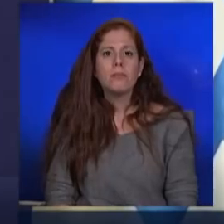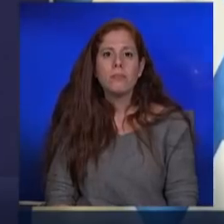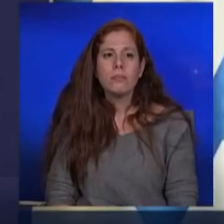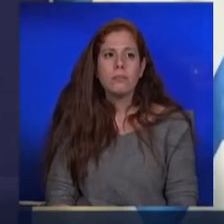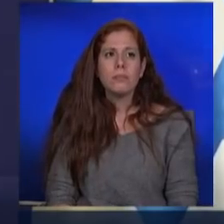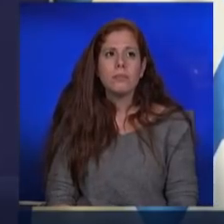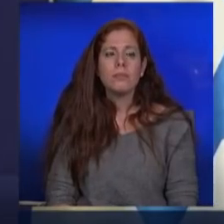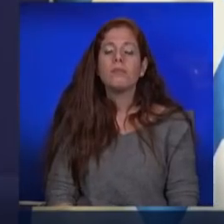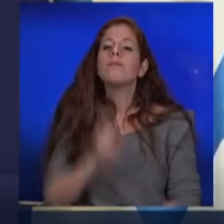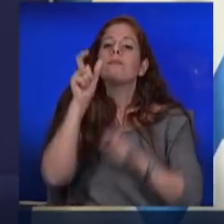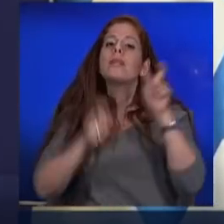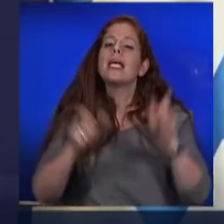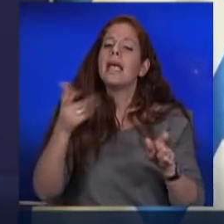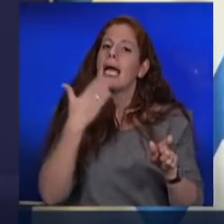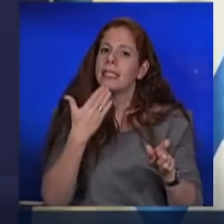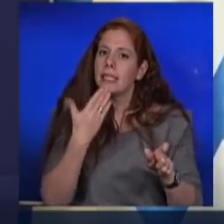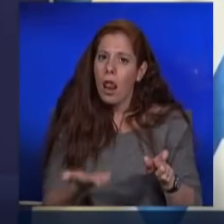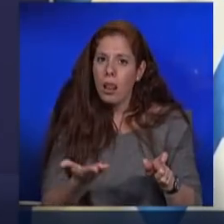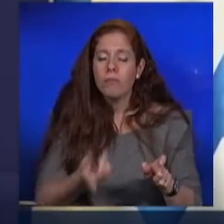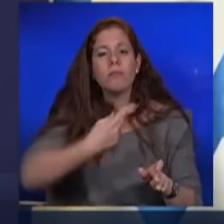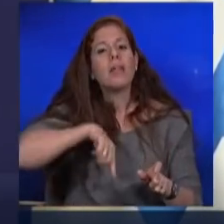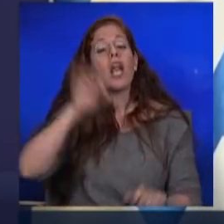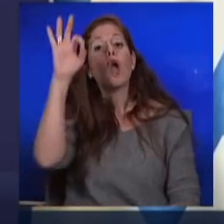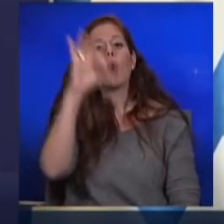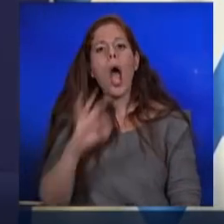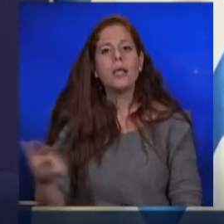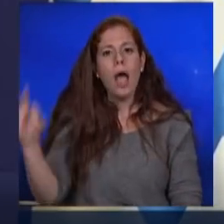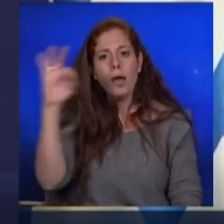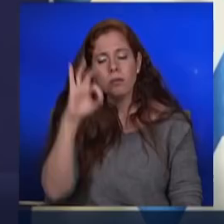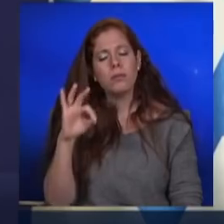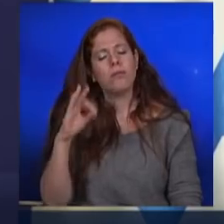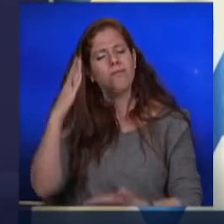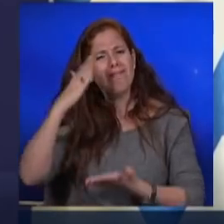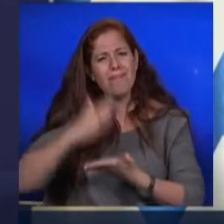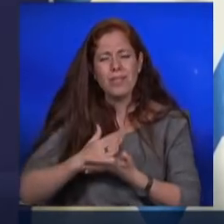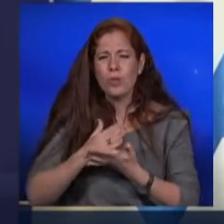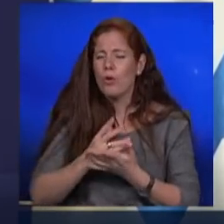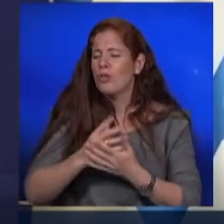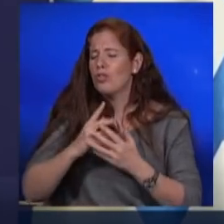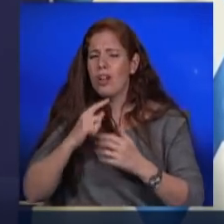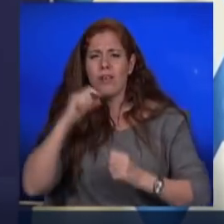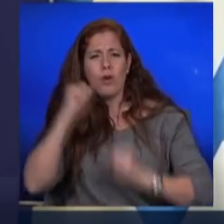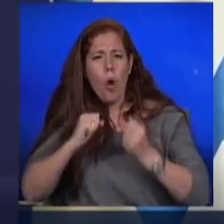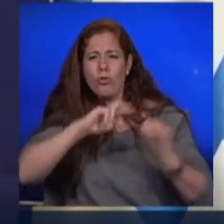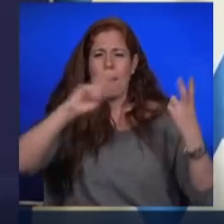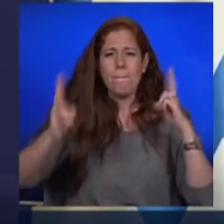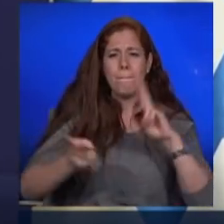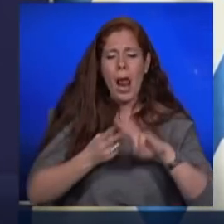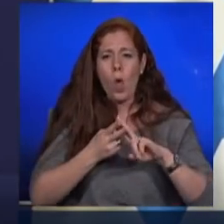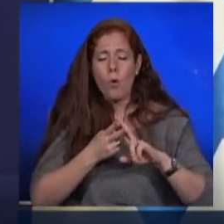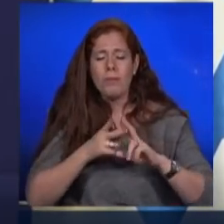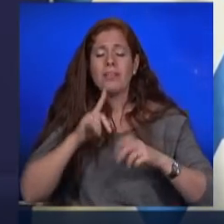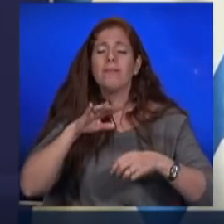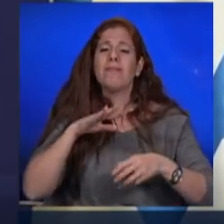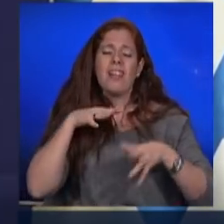אזרחי ישראל, אנחנו עדיין בעיצומו של צונאמי בינלאומי. מגפת הקורונה שוטפת